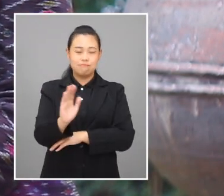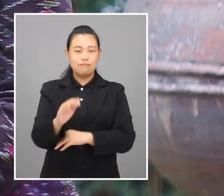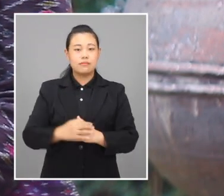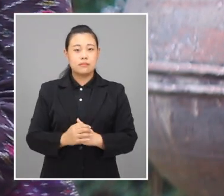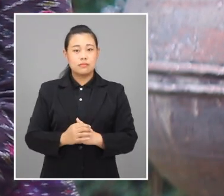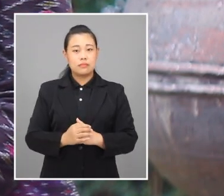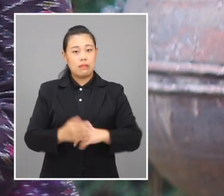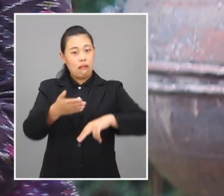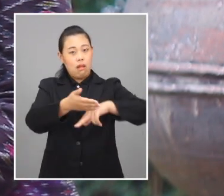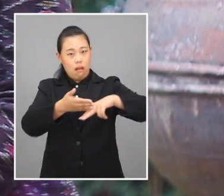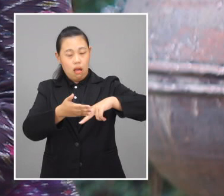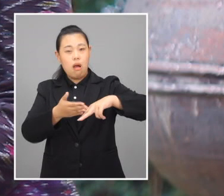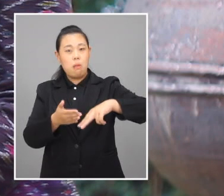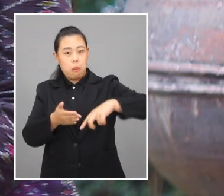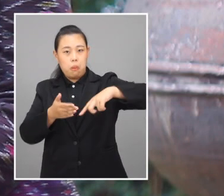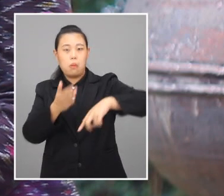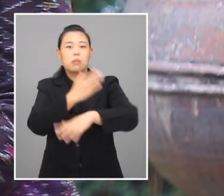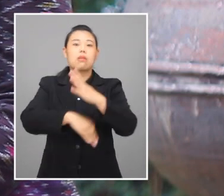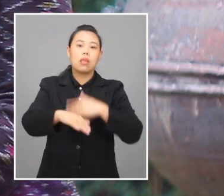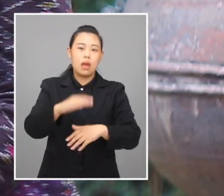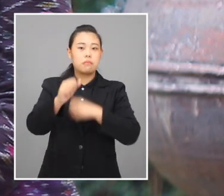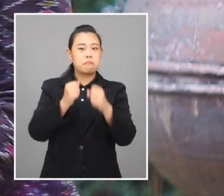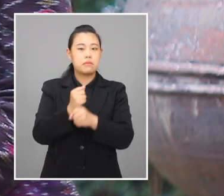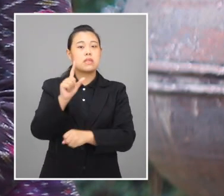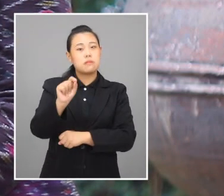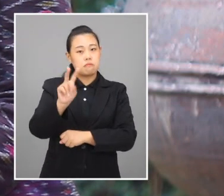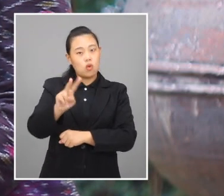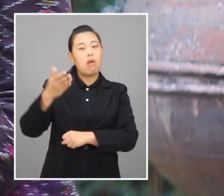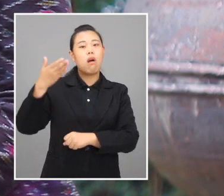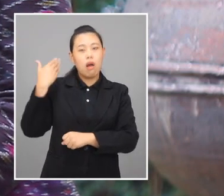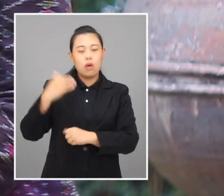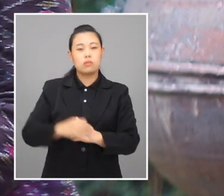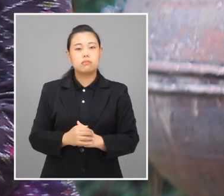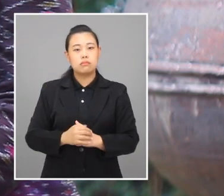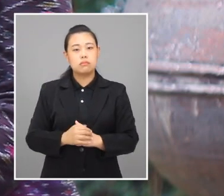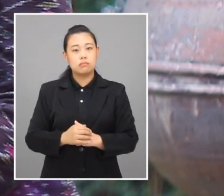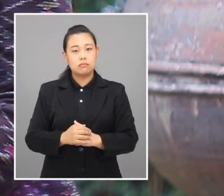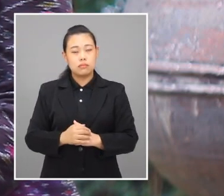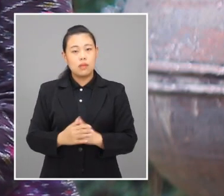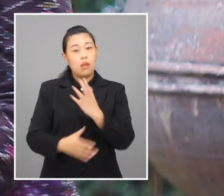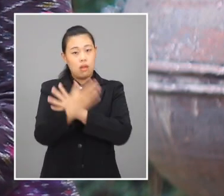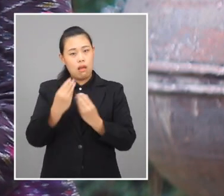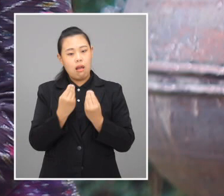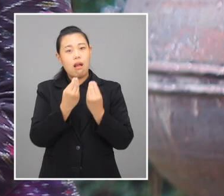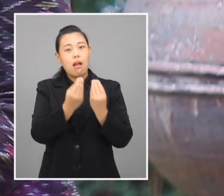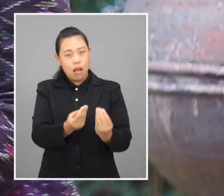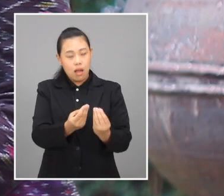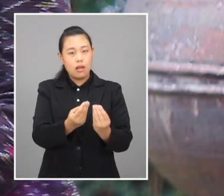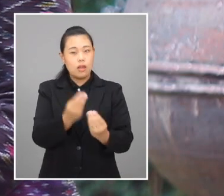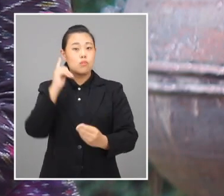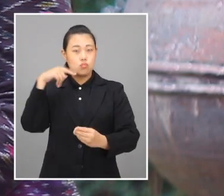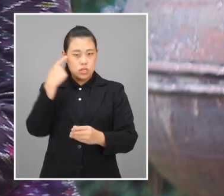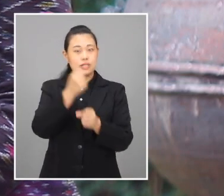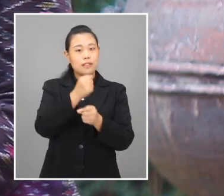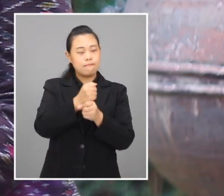ได้สูญเสียขาไปเมื่อ22ปีที่แล้วนะคะเราก็มีโอกาสให้คุณฝนทองได้ปรับลักษณะง